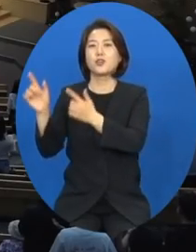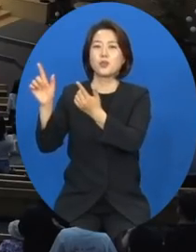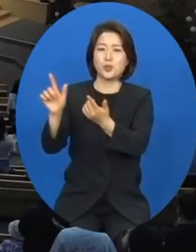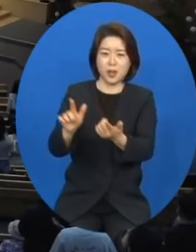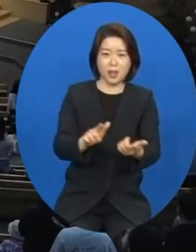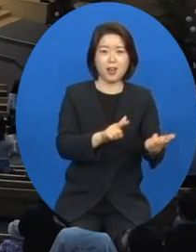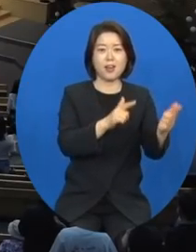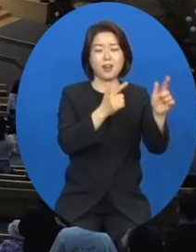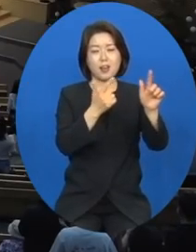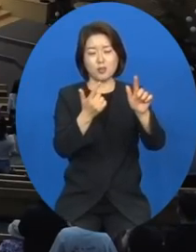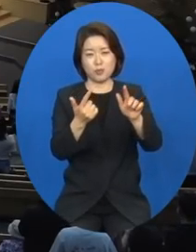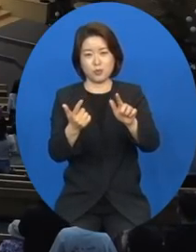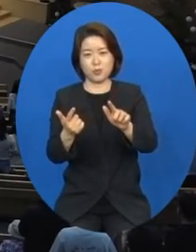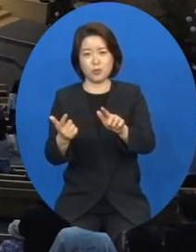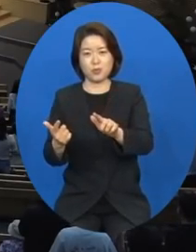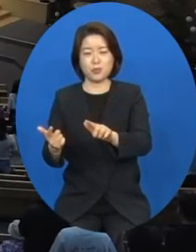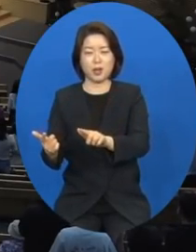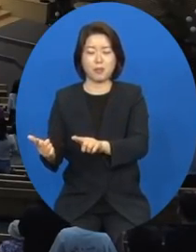하하